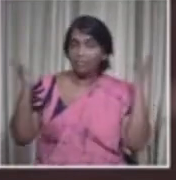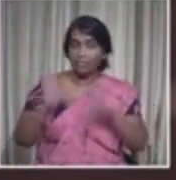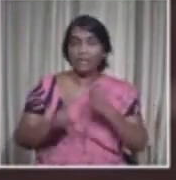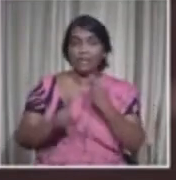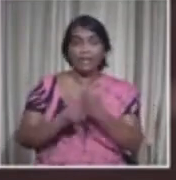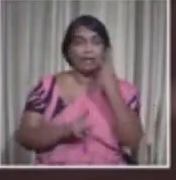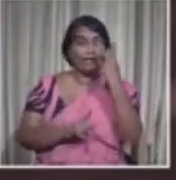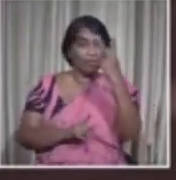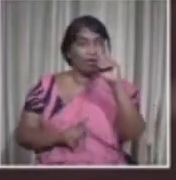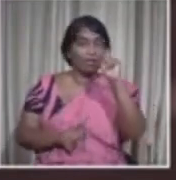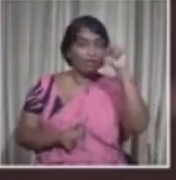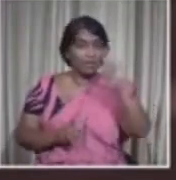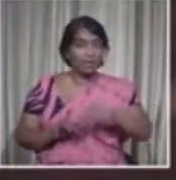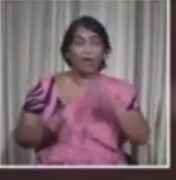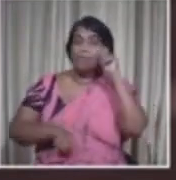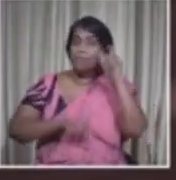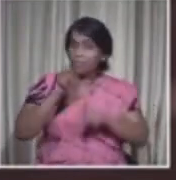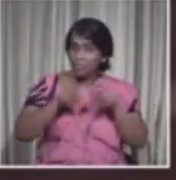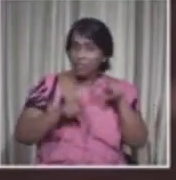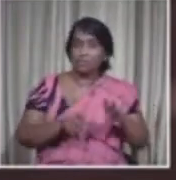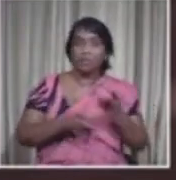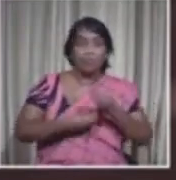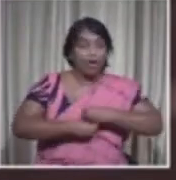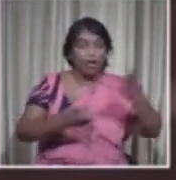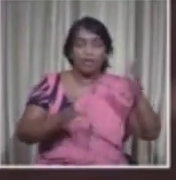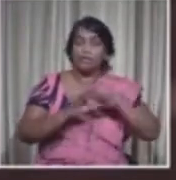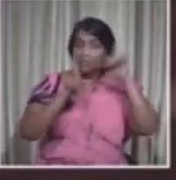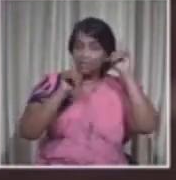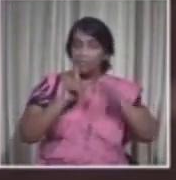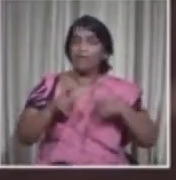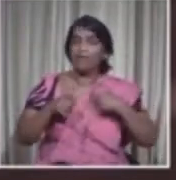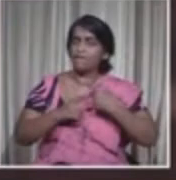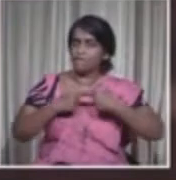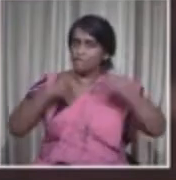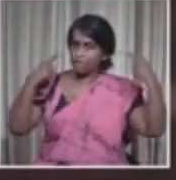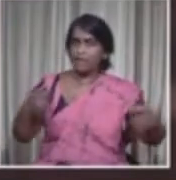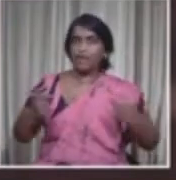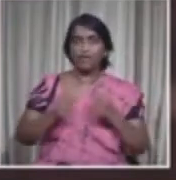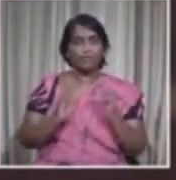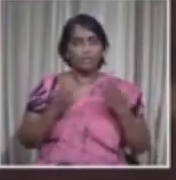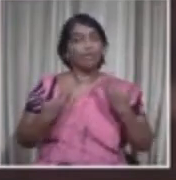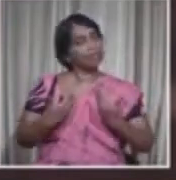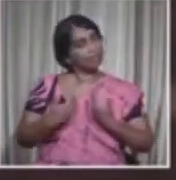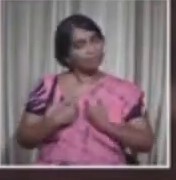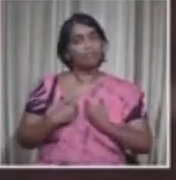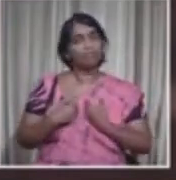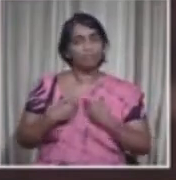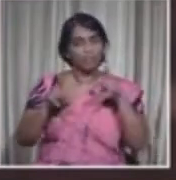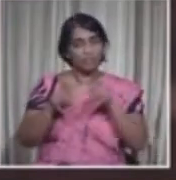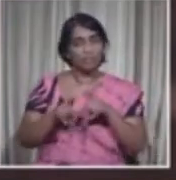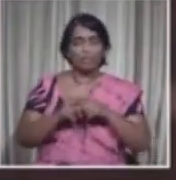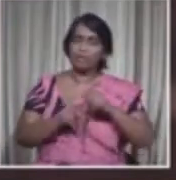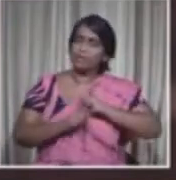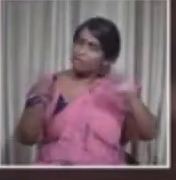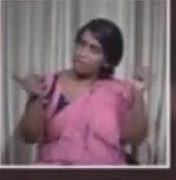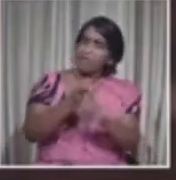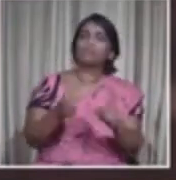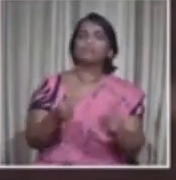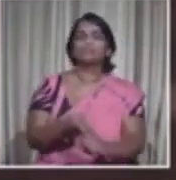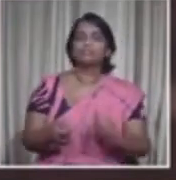කෝටි 20 ලක්ෂක ජනතාව විනාශ කරන්න හදන අයට විරුද්ධව නැගිටින්න අපි ඒ සදා සටන් කරනවා කියලා